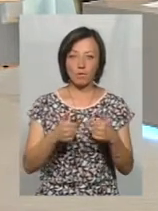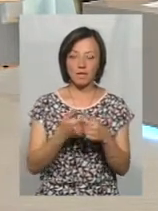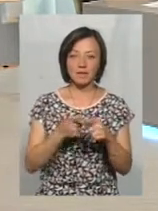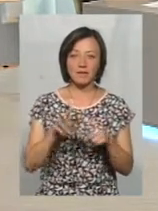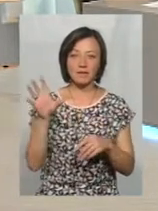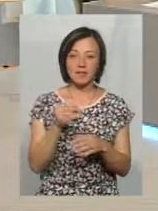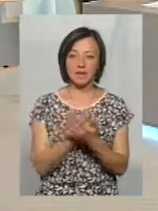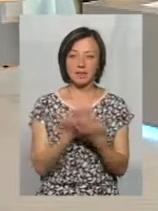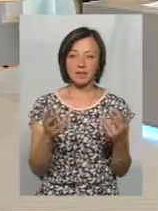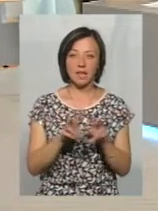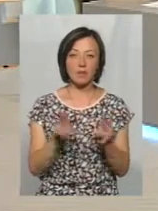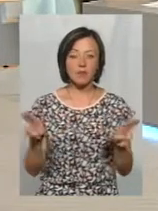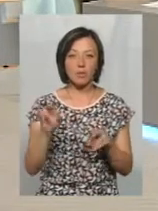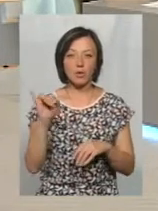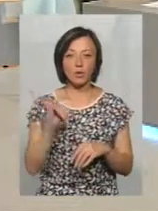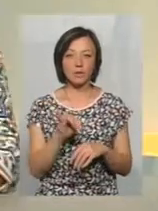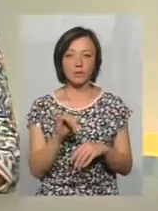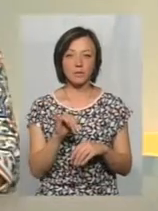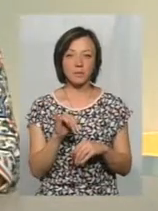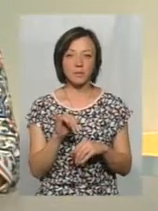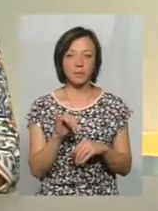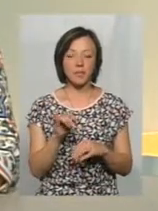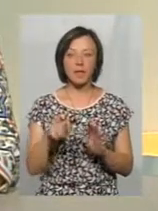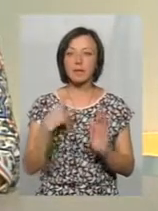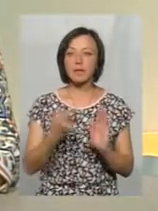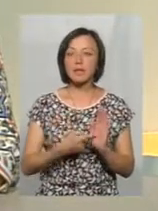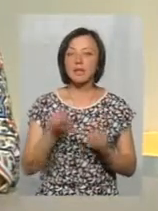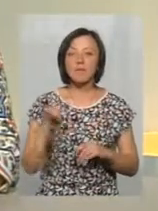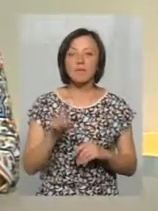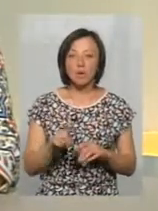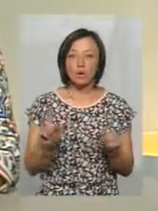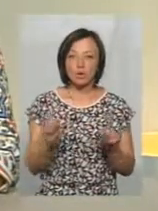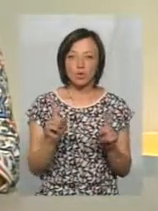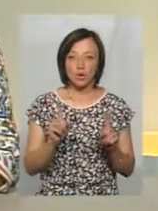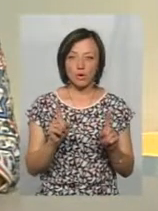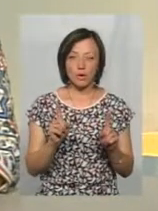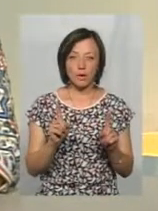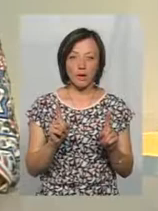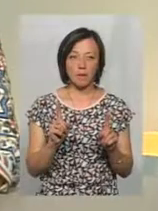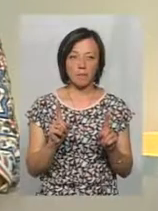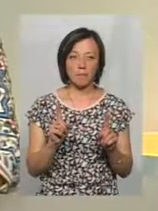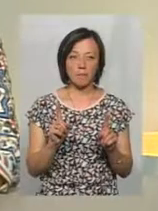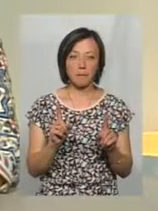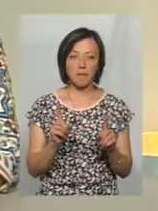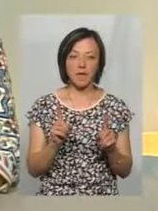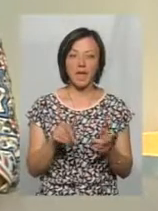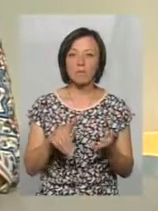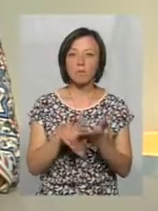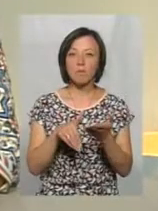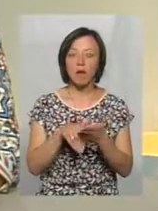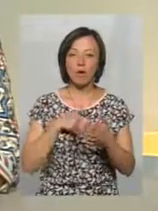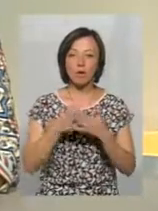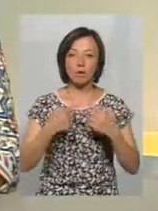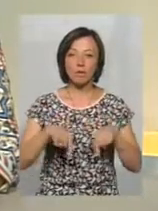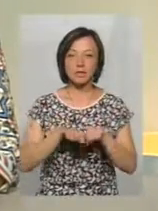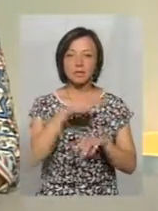все абсолютно різне. Так само, як, ну, але питання в тому, що інструментом громадських організацій багато